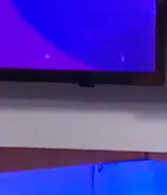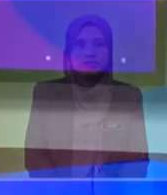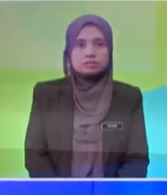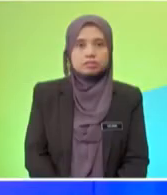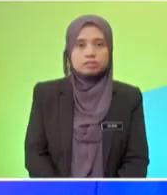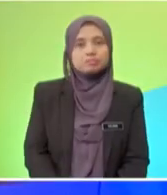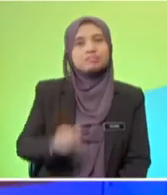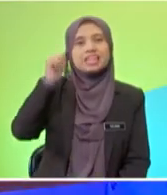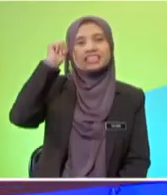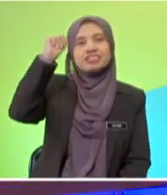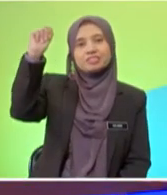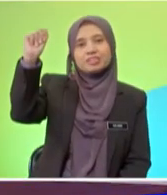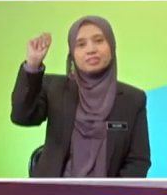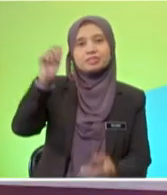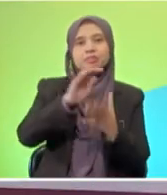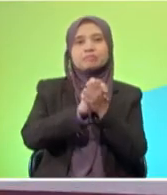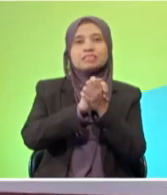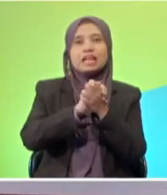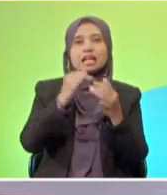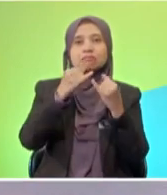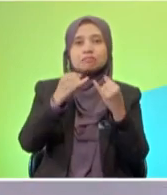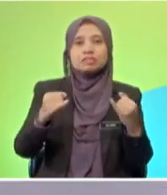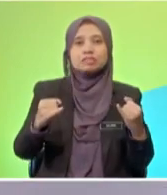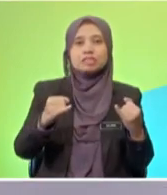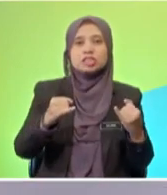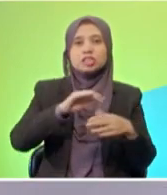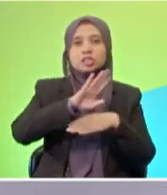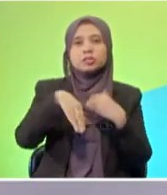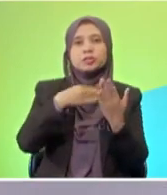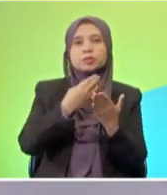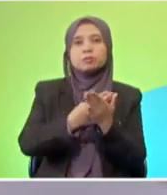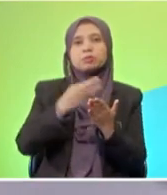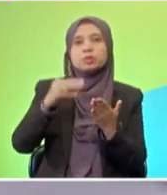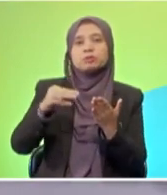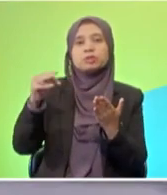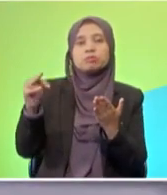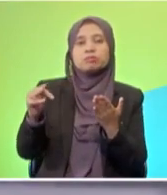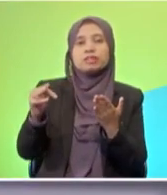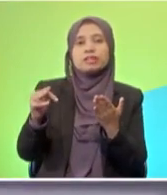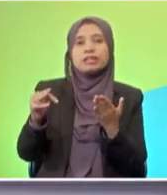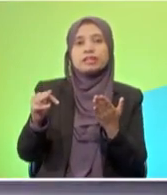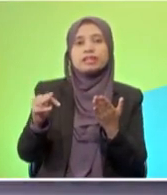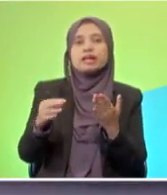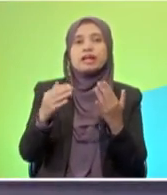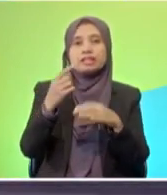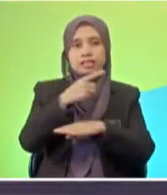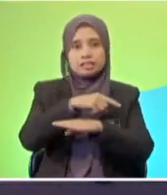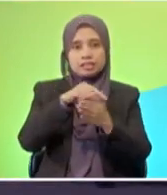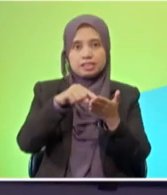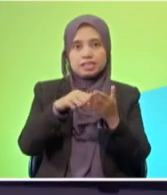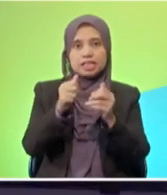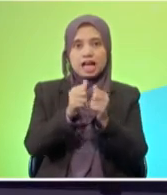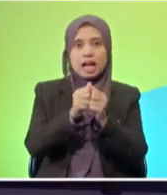Assalamualaikum dan salam sejahtera kepada semua penonton di dtv KPM anda bersama dengan saya syafiqah hanafia dalam